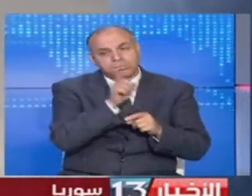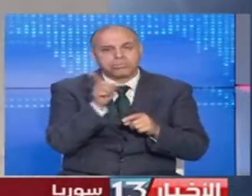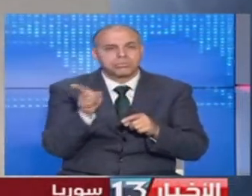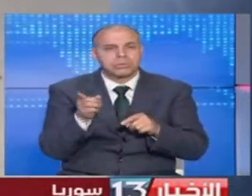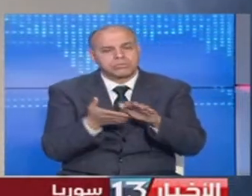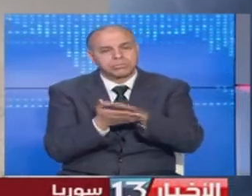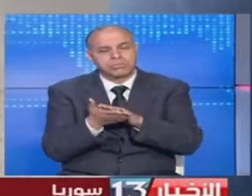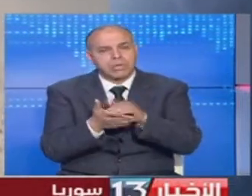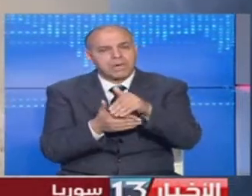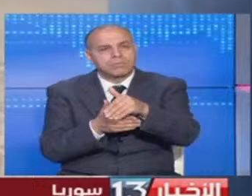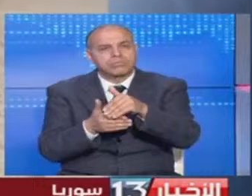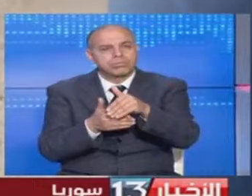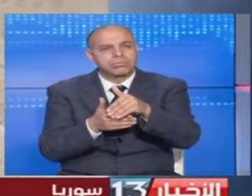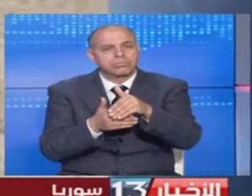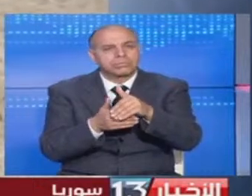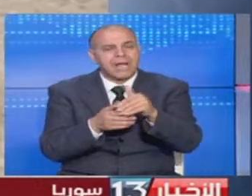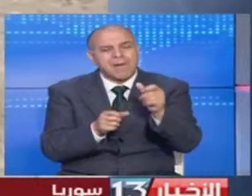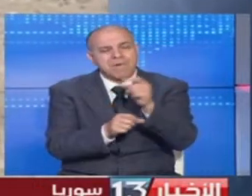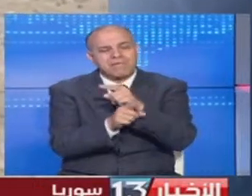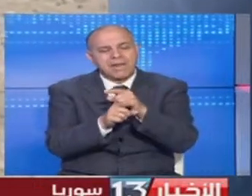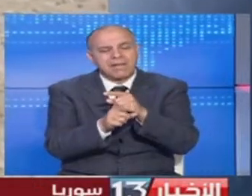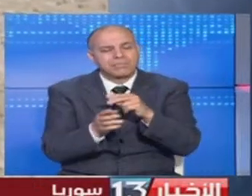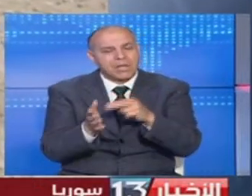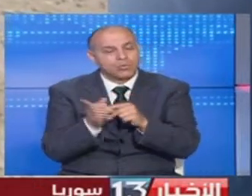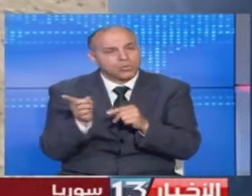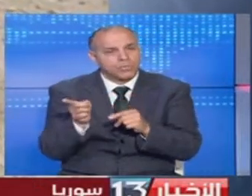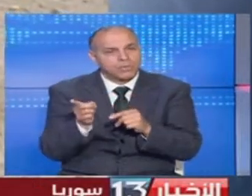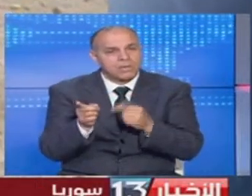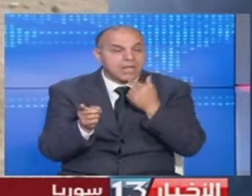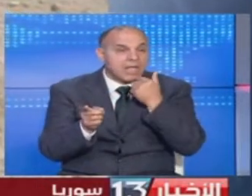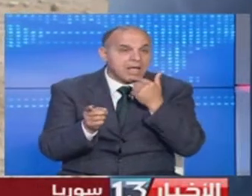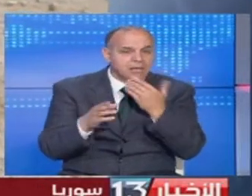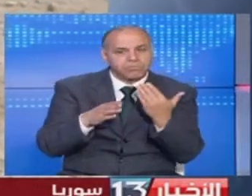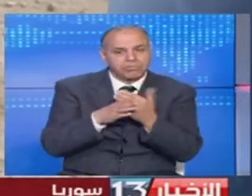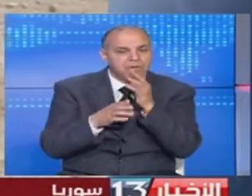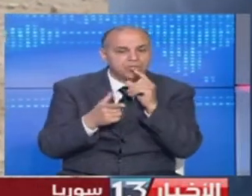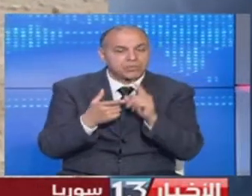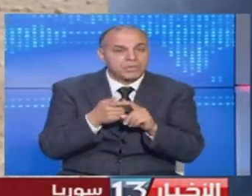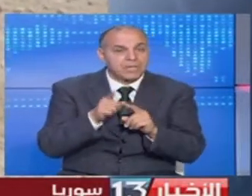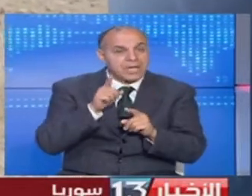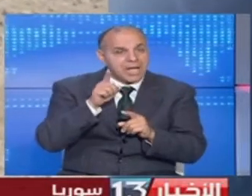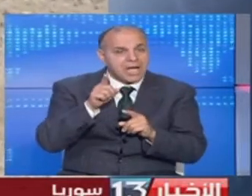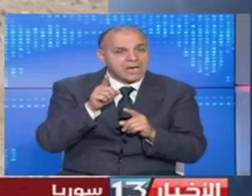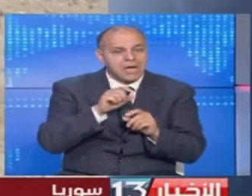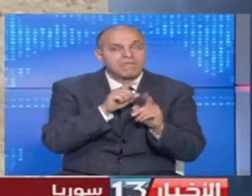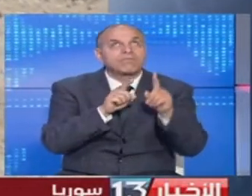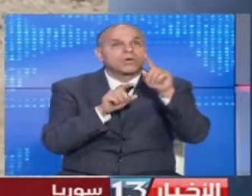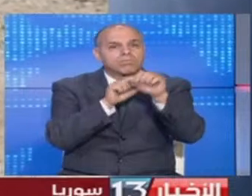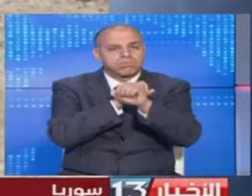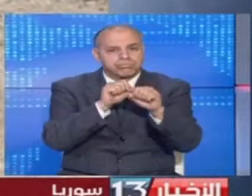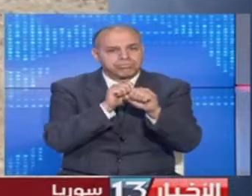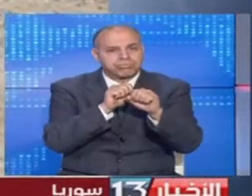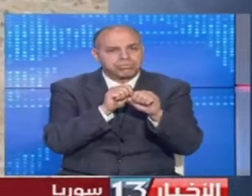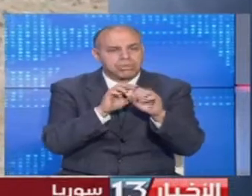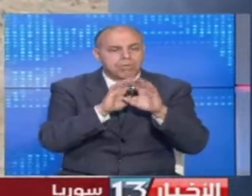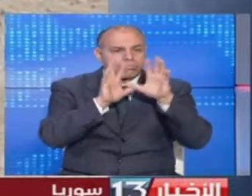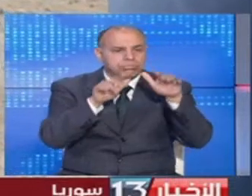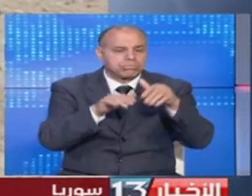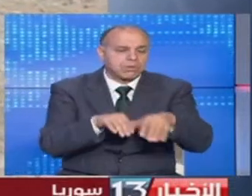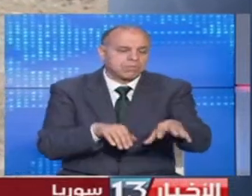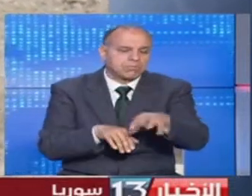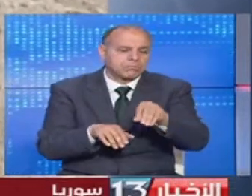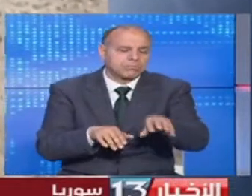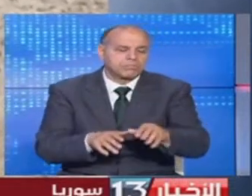منطقه بعيده عن مفاعل ديمونه ولم يتمكن من اعتراضه الا انه انفجر في الجو تسقط شظاياه في